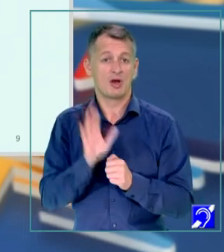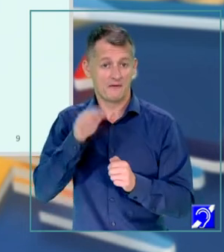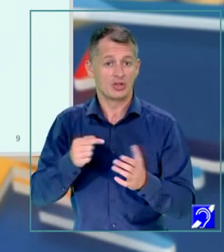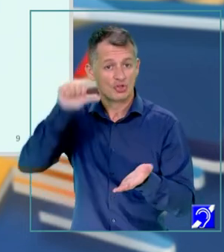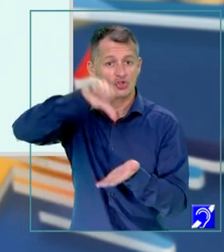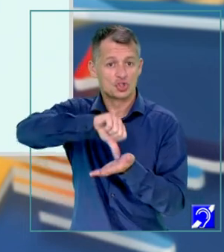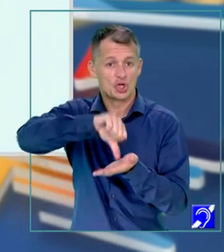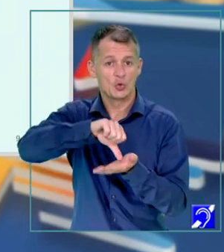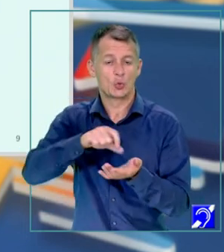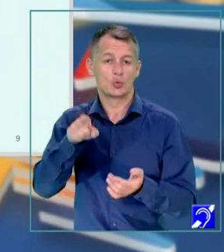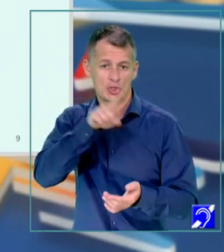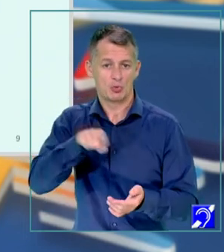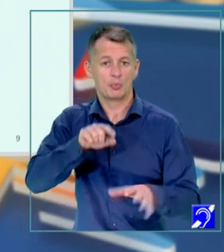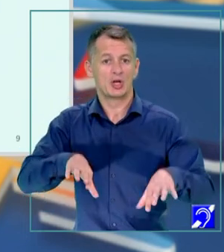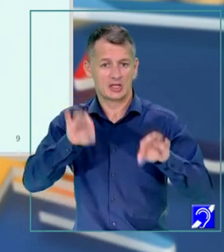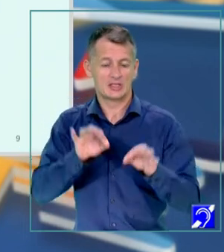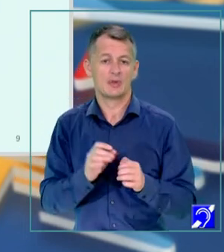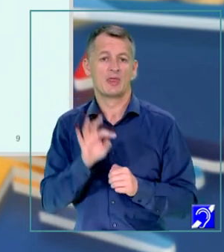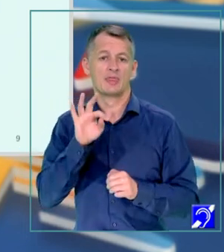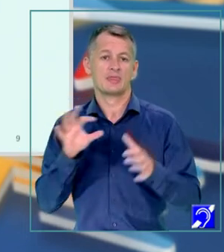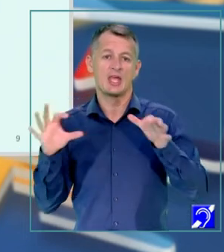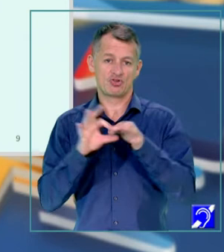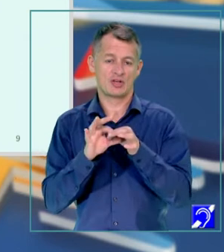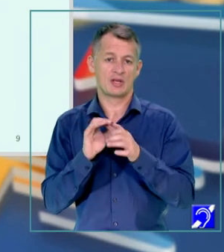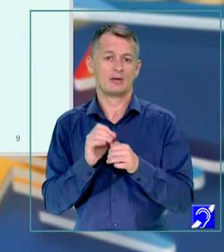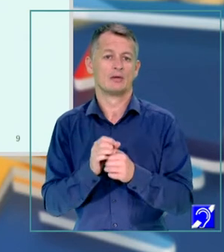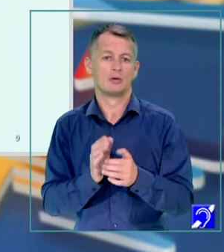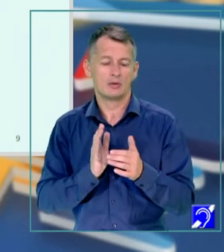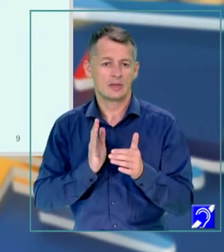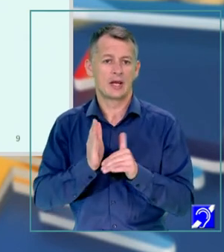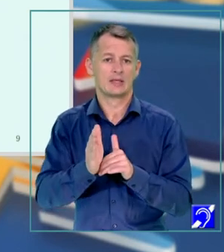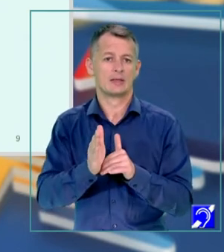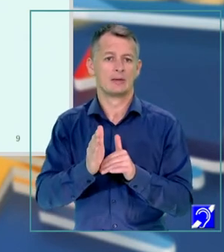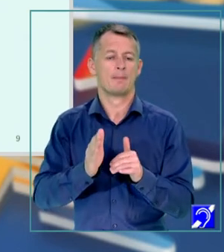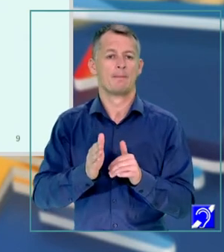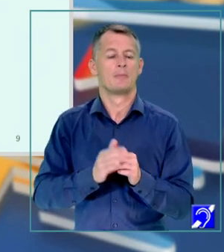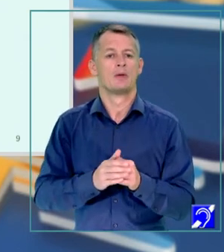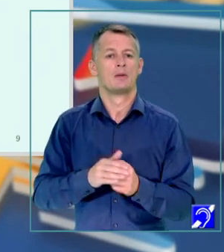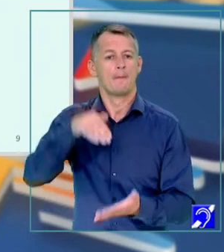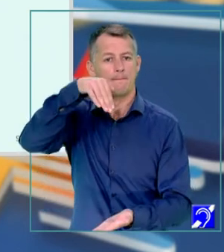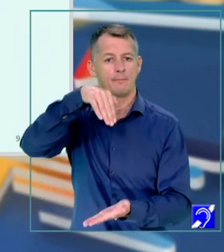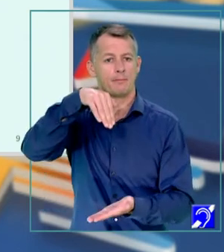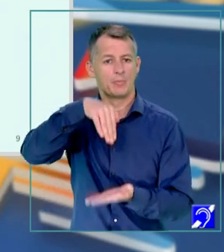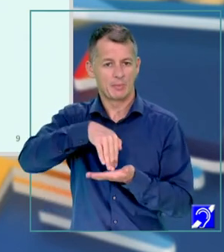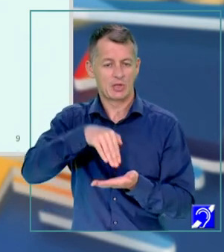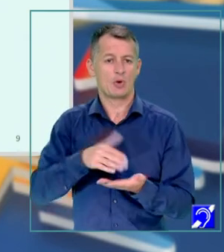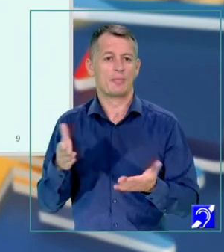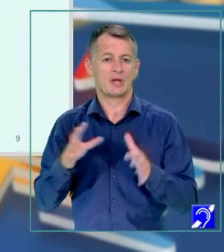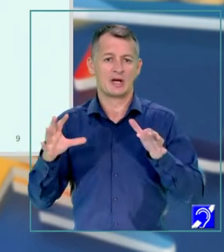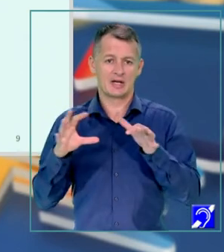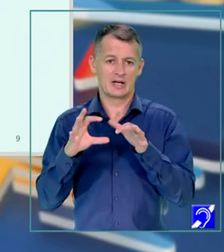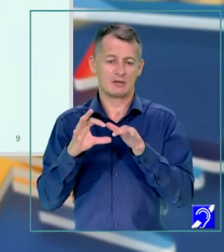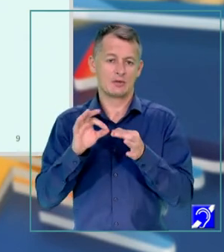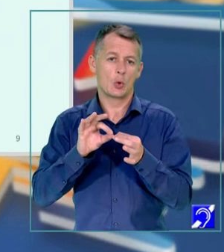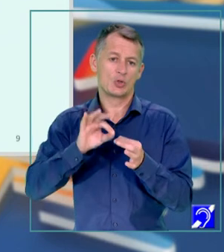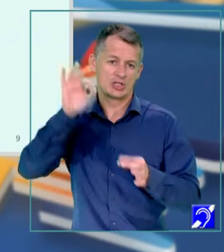cercului putem determina tangenta la la circ pentru un punct ducând perpendiculară pe raza care unește centrul cercului